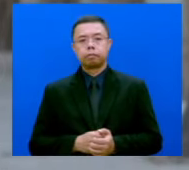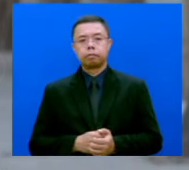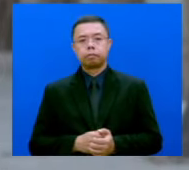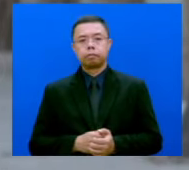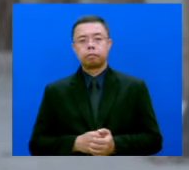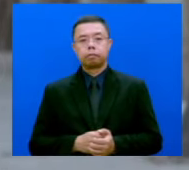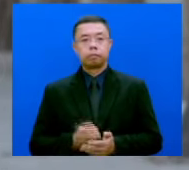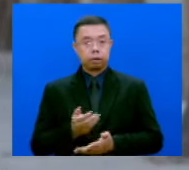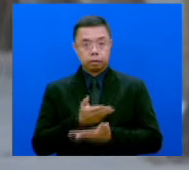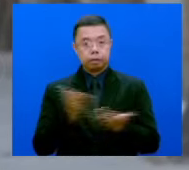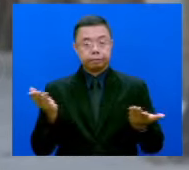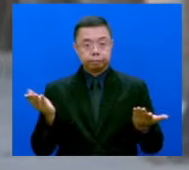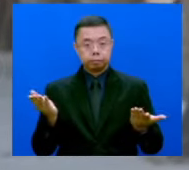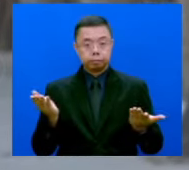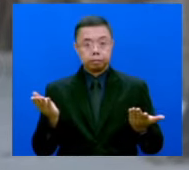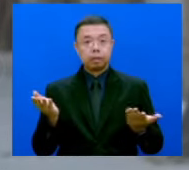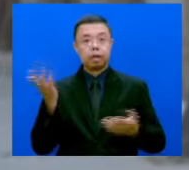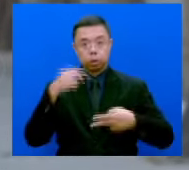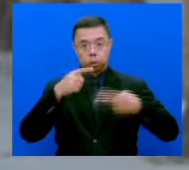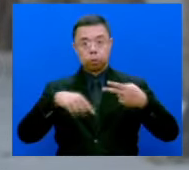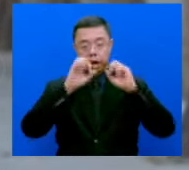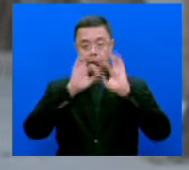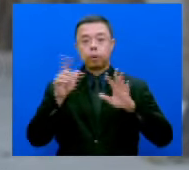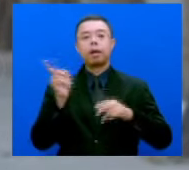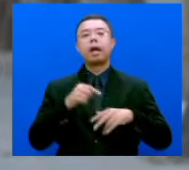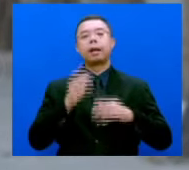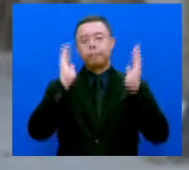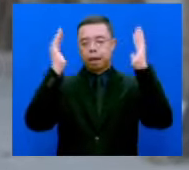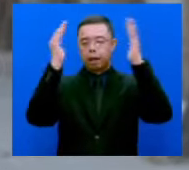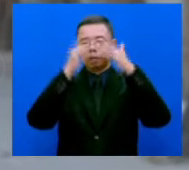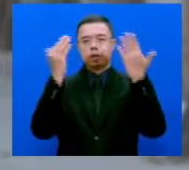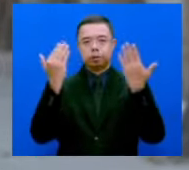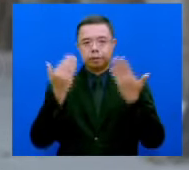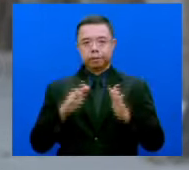Pada Indi dan juga pemirsa, demikian informasi dari Biro Makassar. Kembali ke Jakarta.